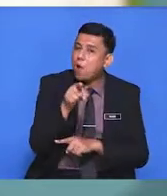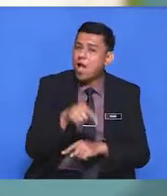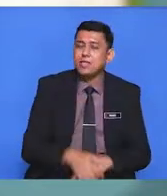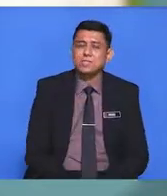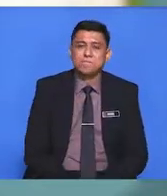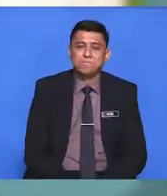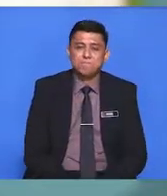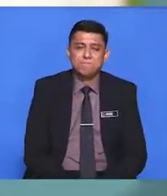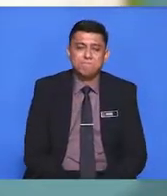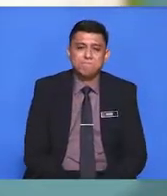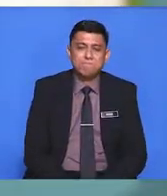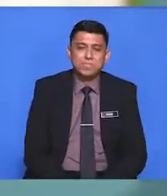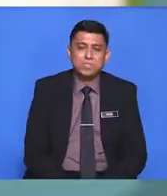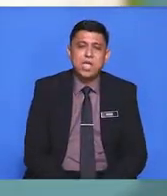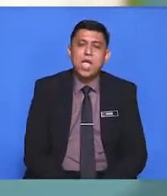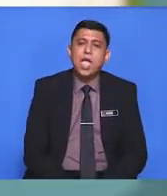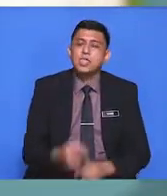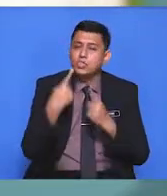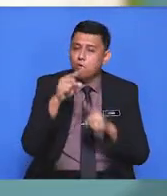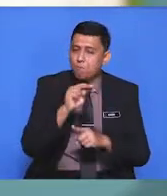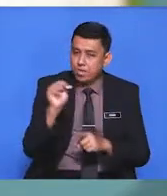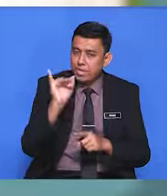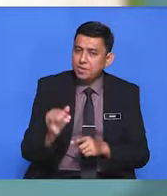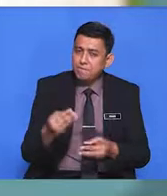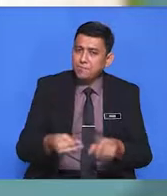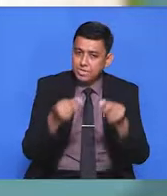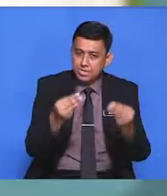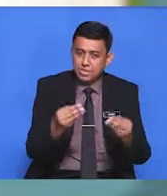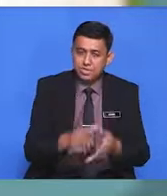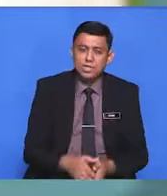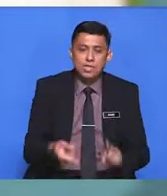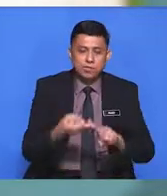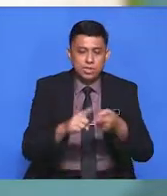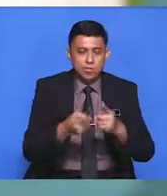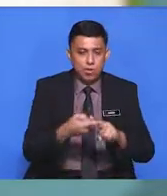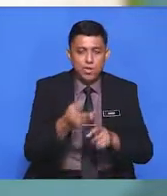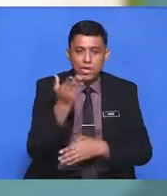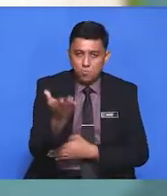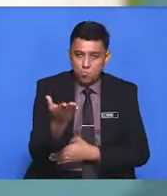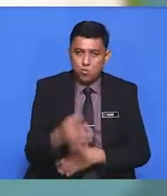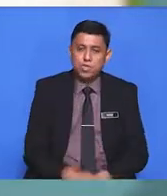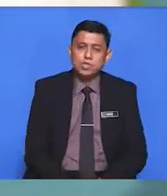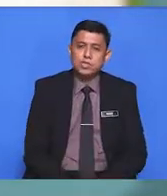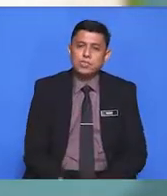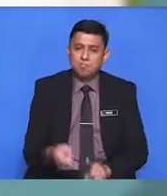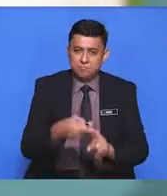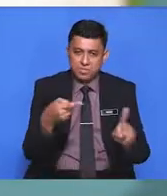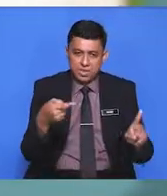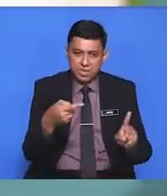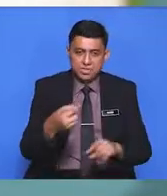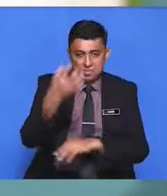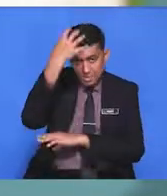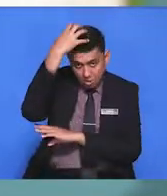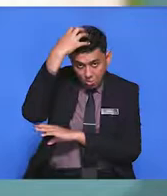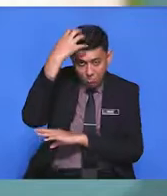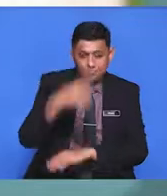Jawapan yang diberikan dalam video ini adalah jawapan daripada rakan-rakan kamu dari Sekolah Kebangsaan Taman Sungai